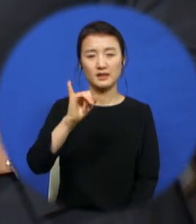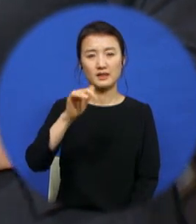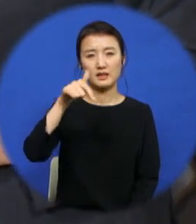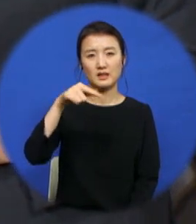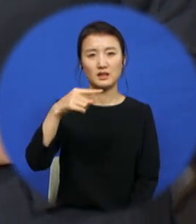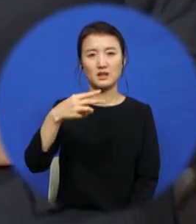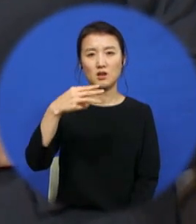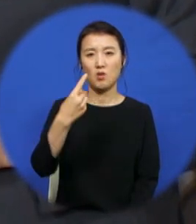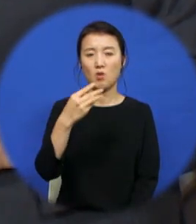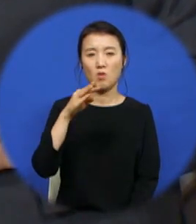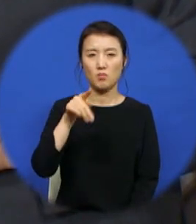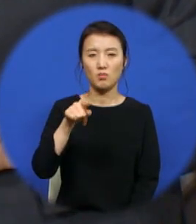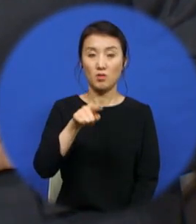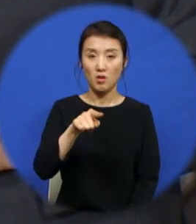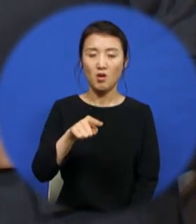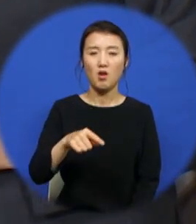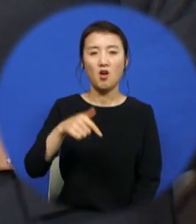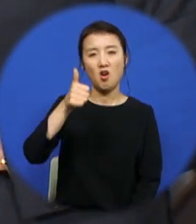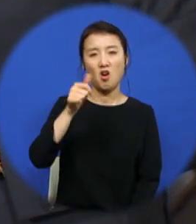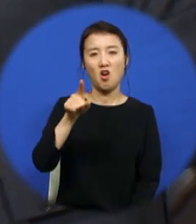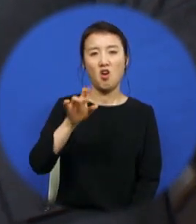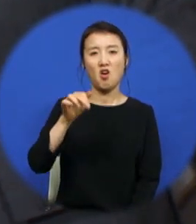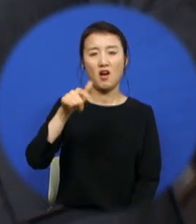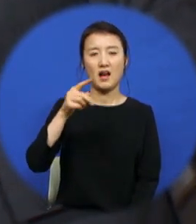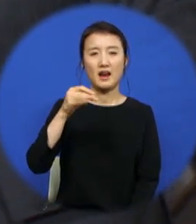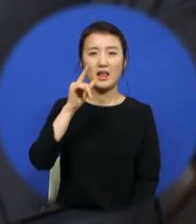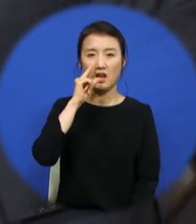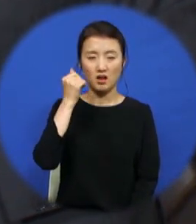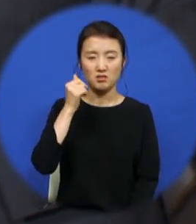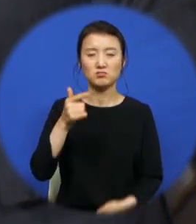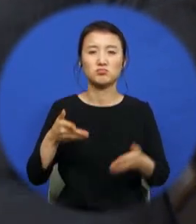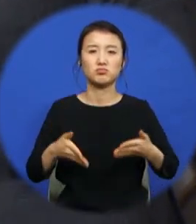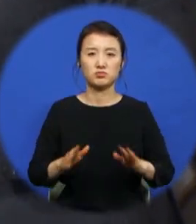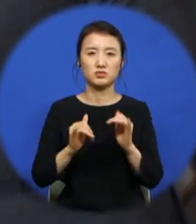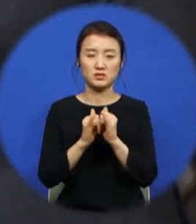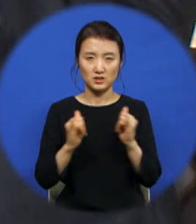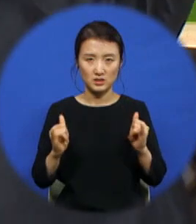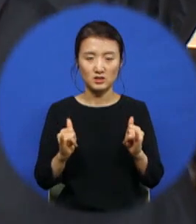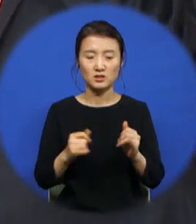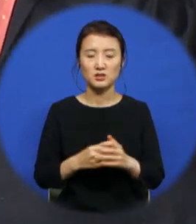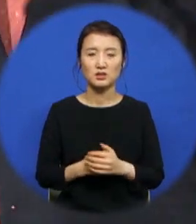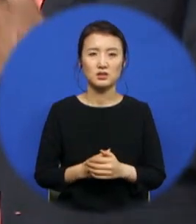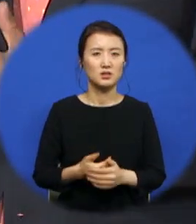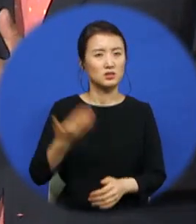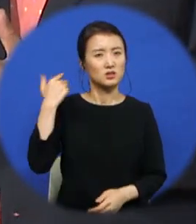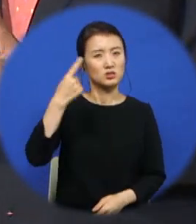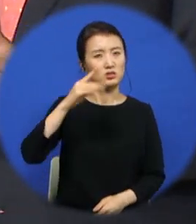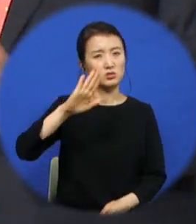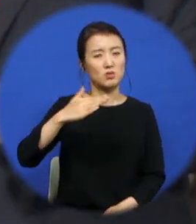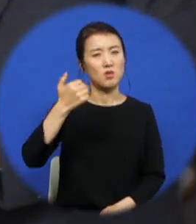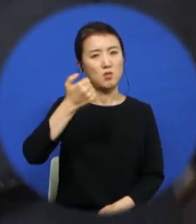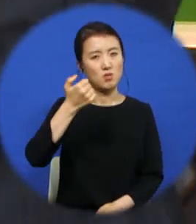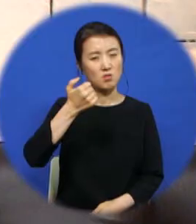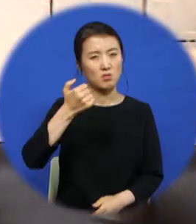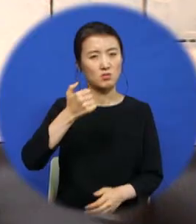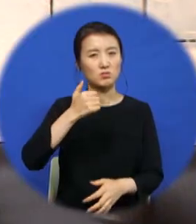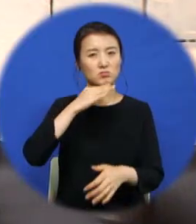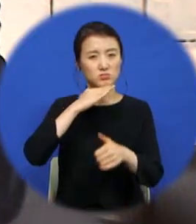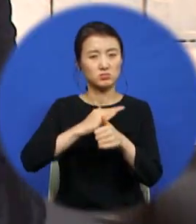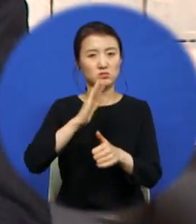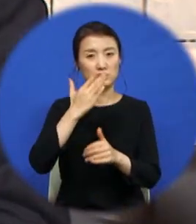헝가리 출신입니다 항가리 악 공산이 될 공산화가 될 때 1950년에 여러분들